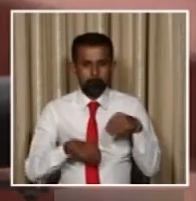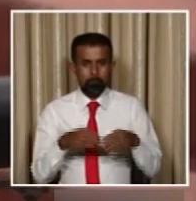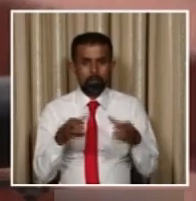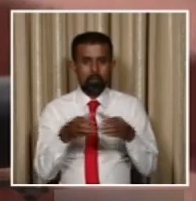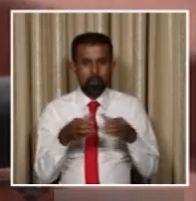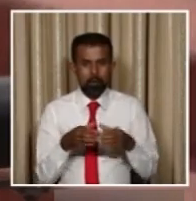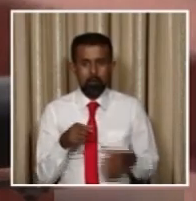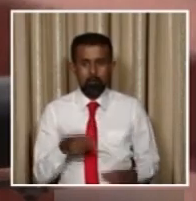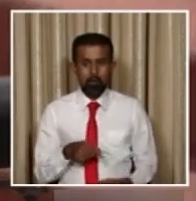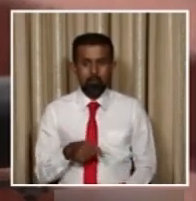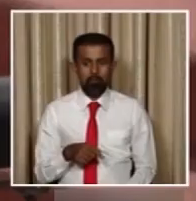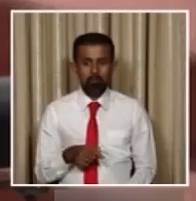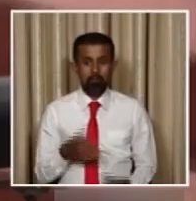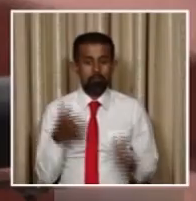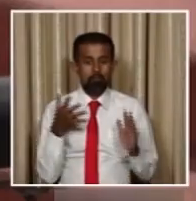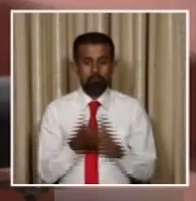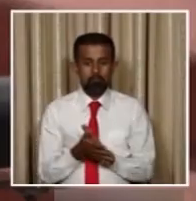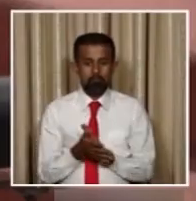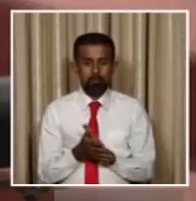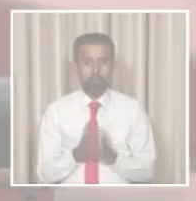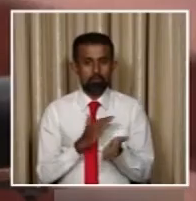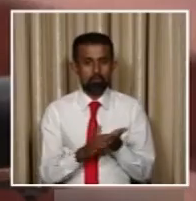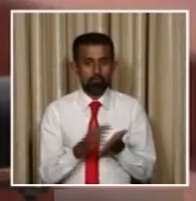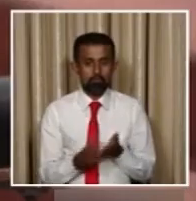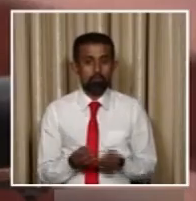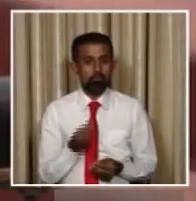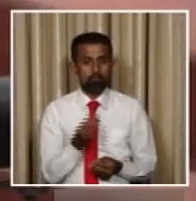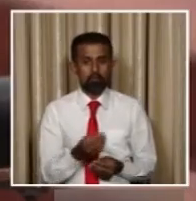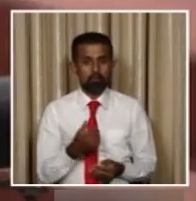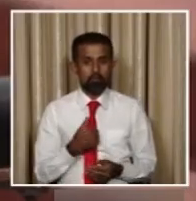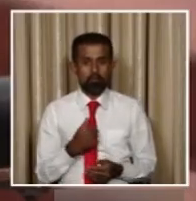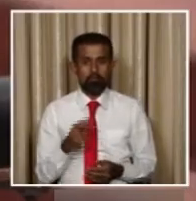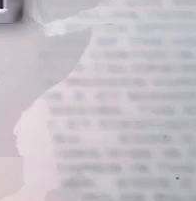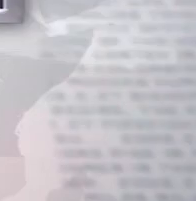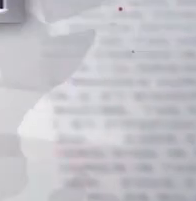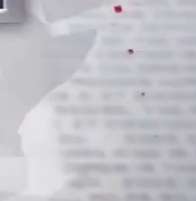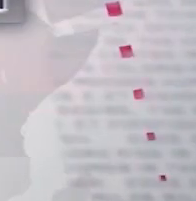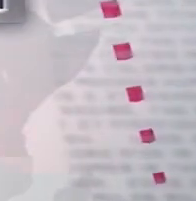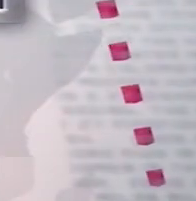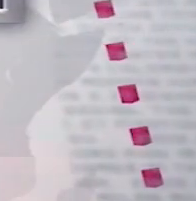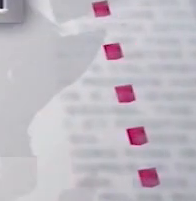මෙවැනි සාහසික අපරාධයකට සහය පළ කරයි කියලා අපි විශ්වාස කරන්න හොඳ නැහැ.